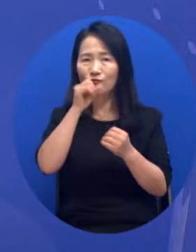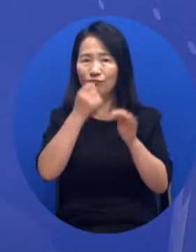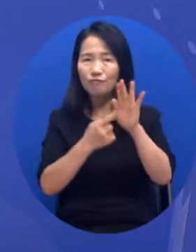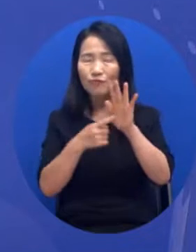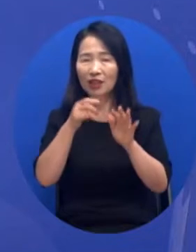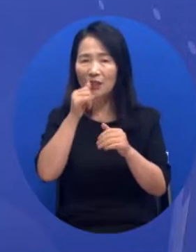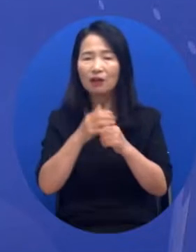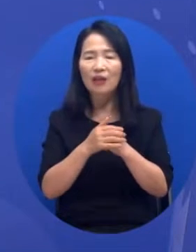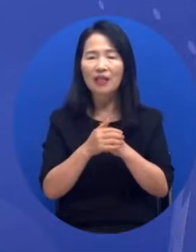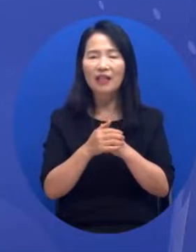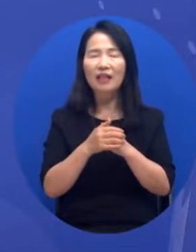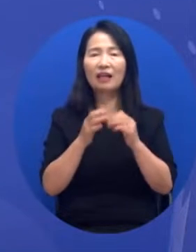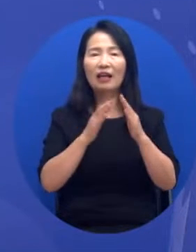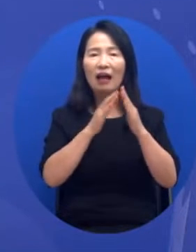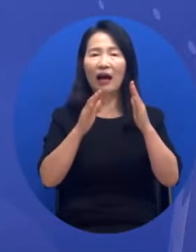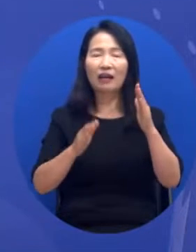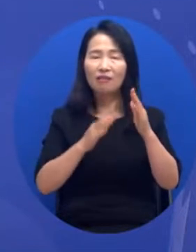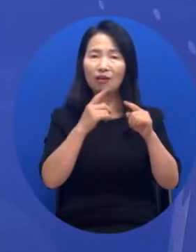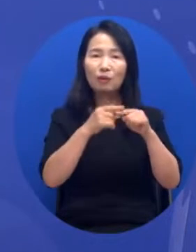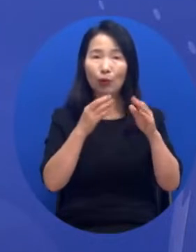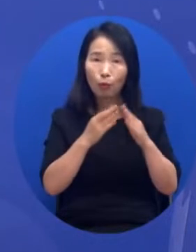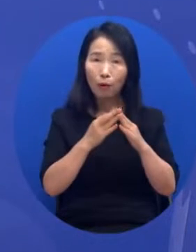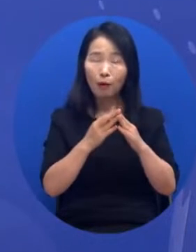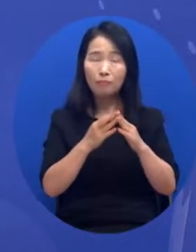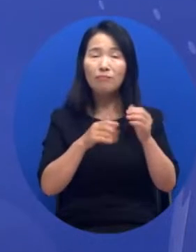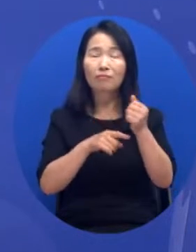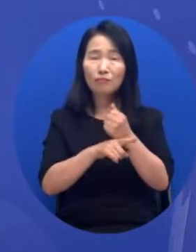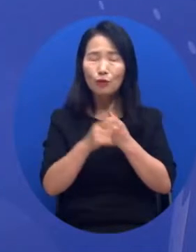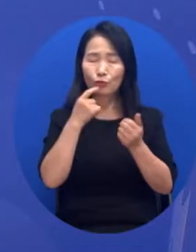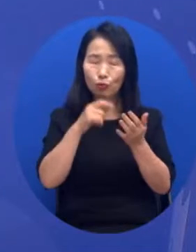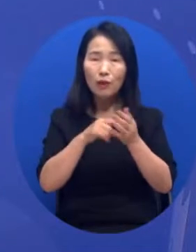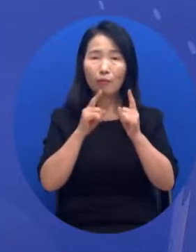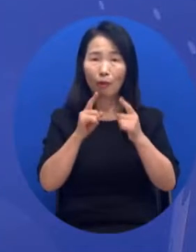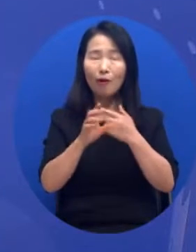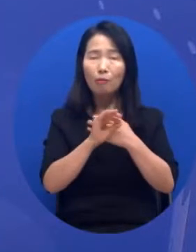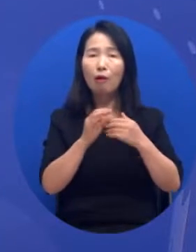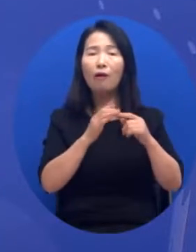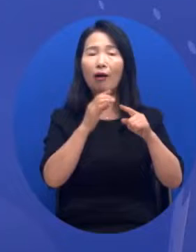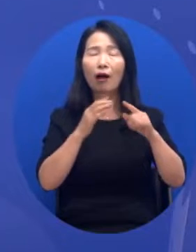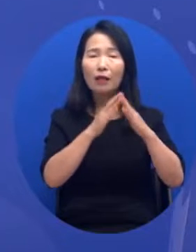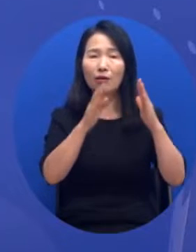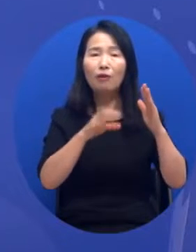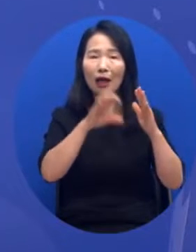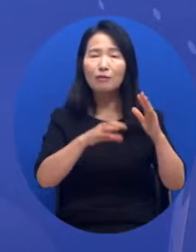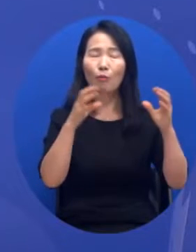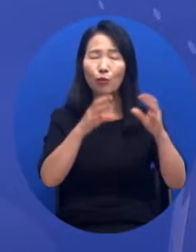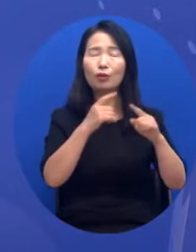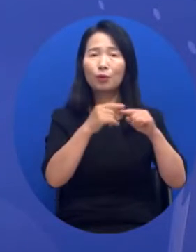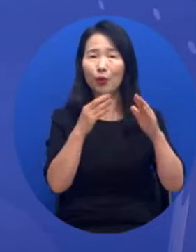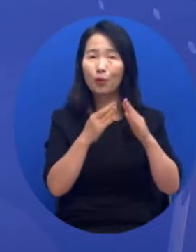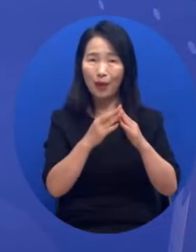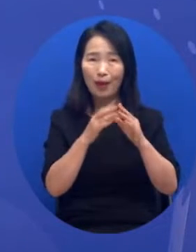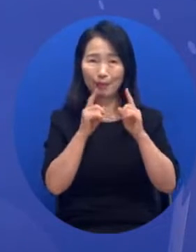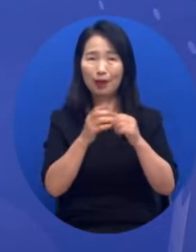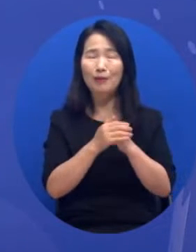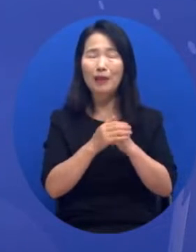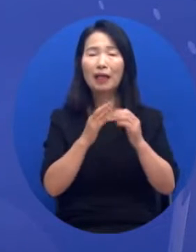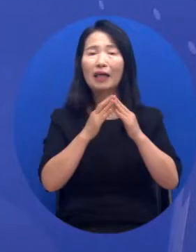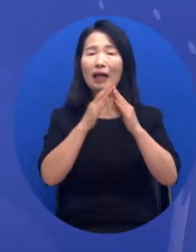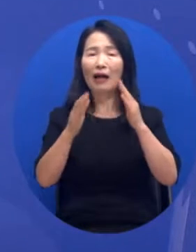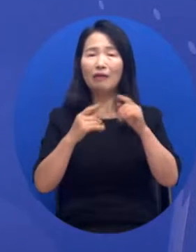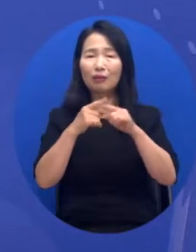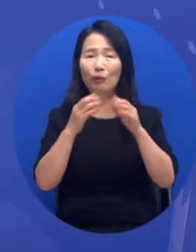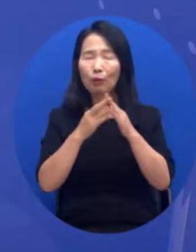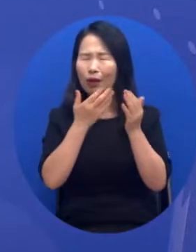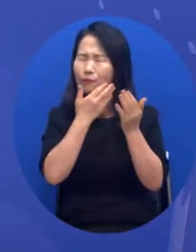가정교회란 그냥 쉽게 얘기하면 가정에서 모이는 교회, 그래서 가정교회 이렇게 말합니다. 가정교회의 핵심